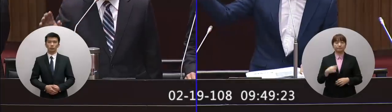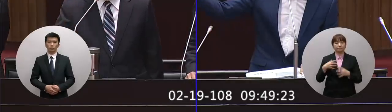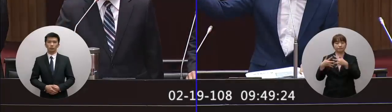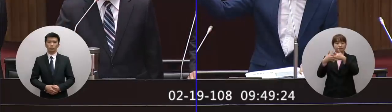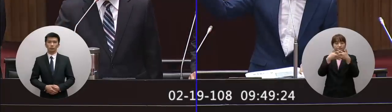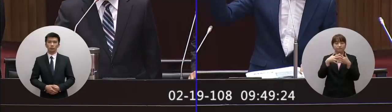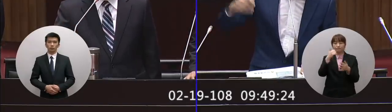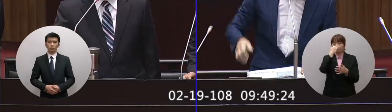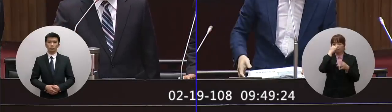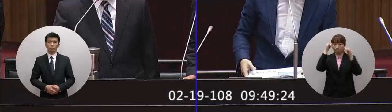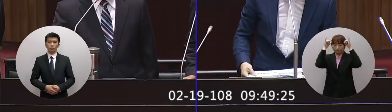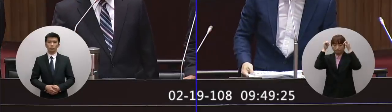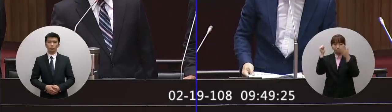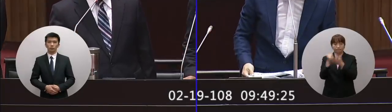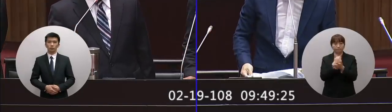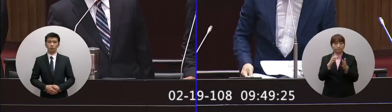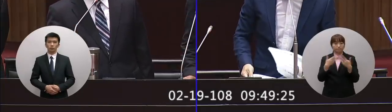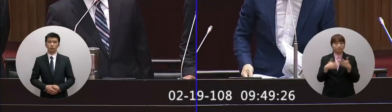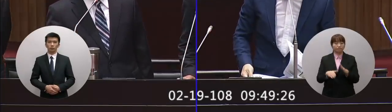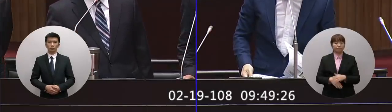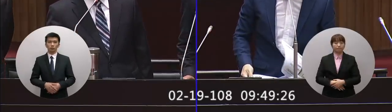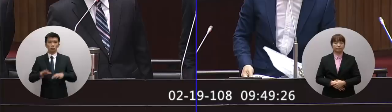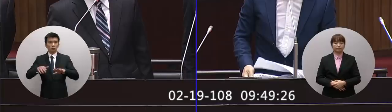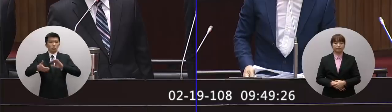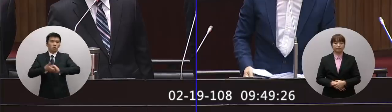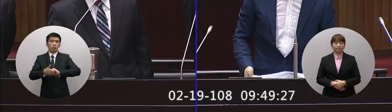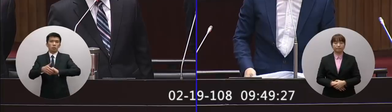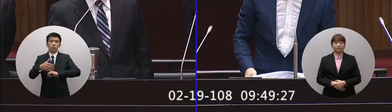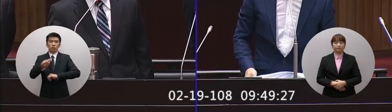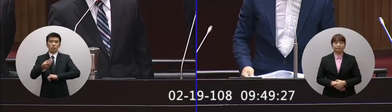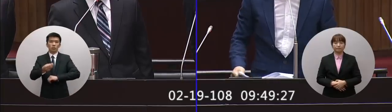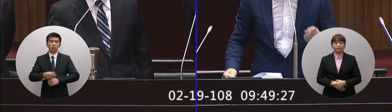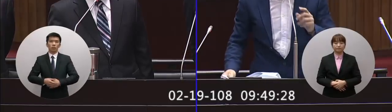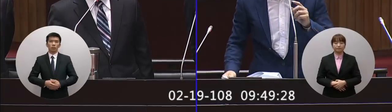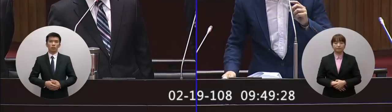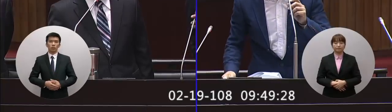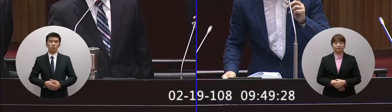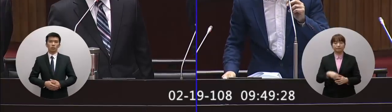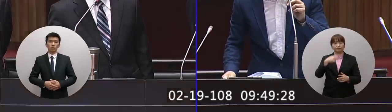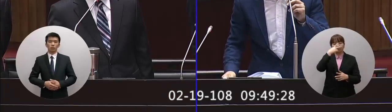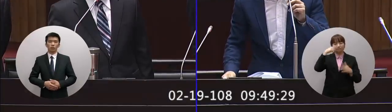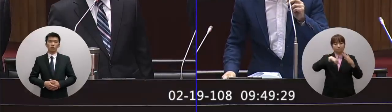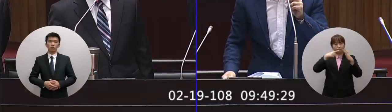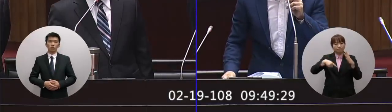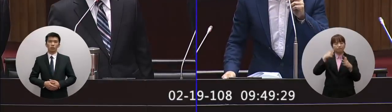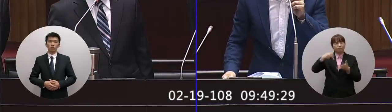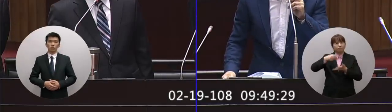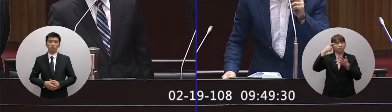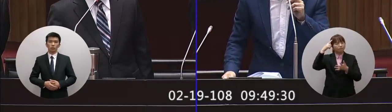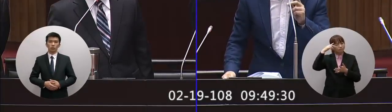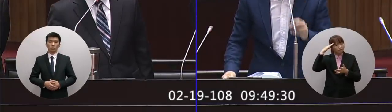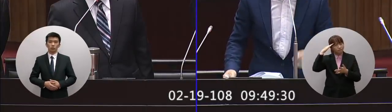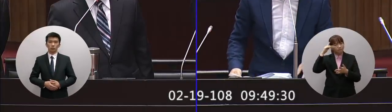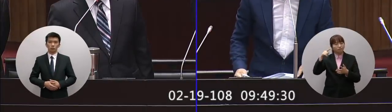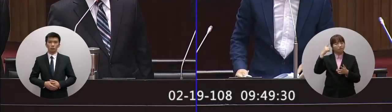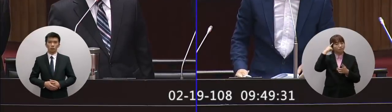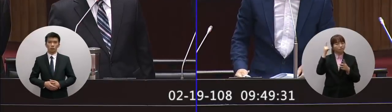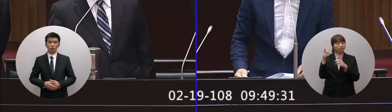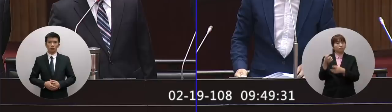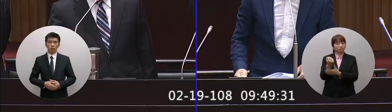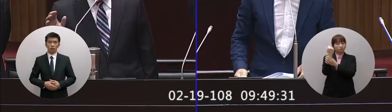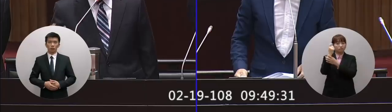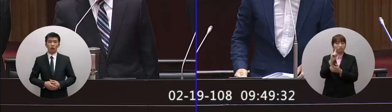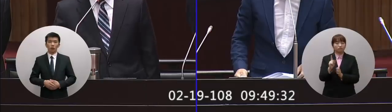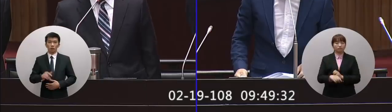我们美猪美牛有要进一步吗？ 现在没有这样的决定。 那赖院长讲说道歉，那你认同他这个说法吗？